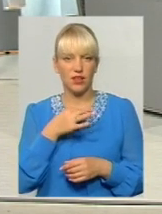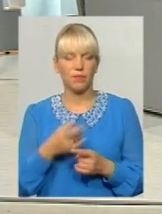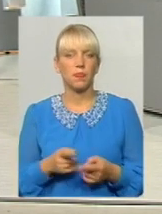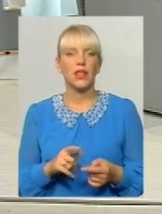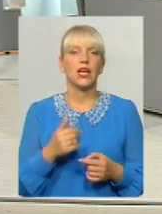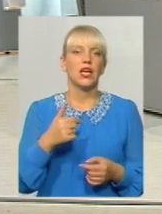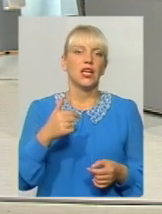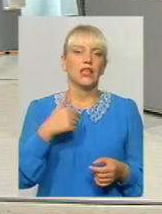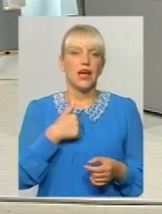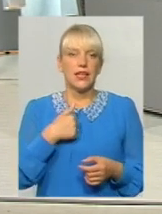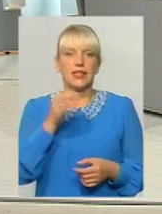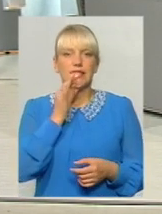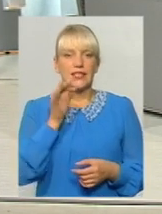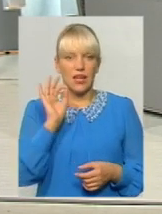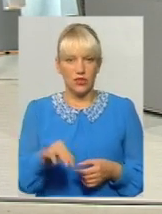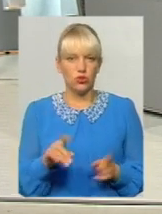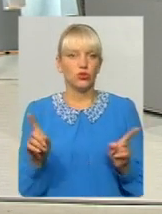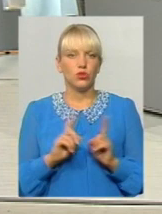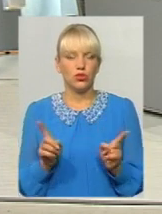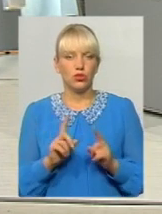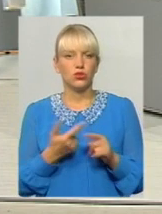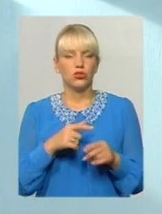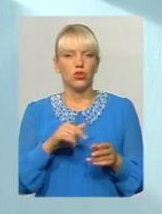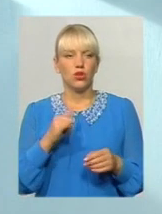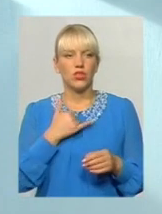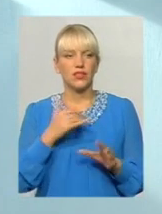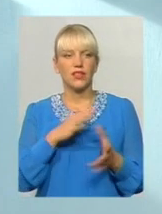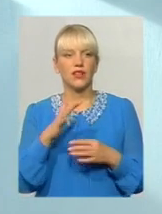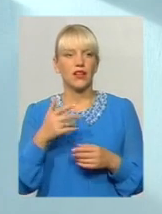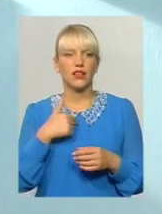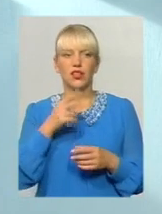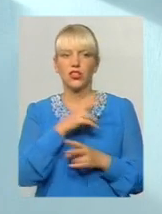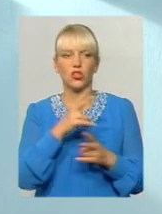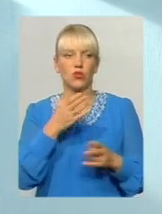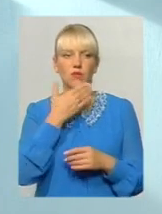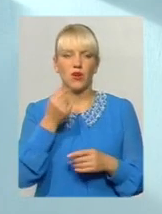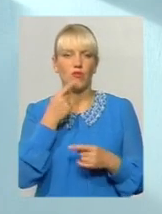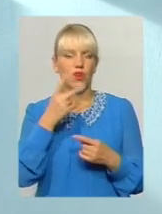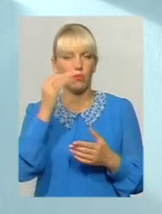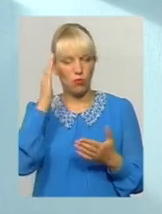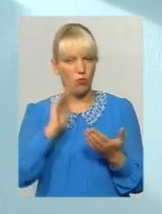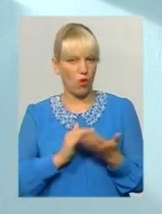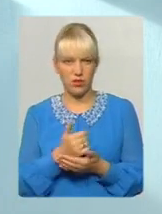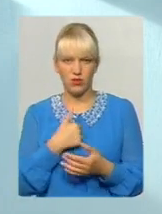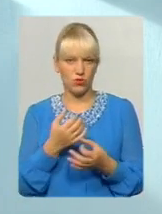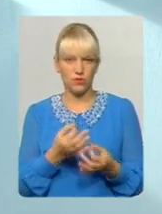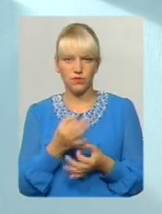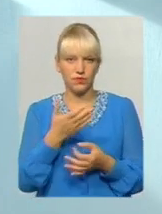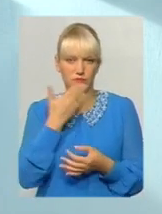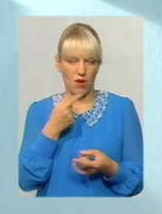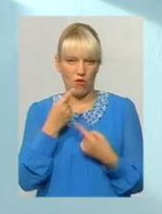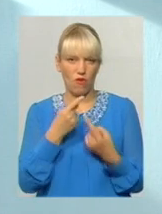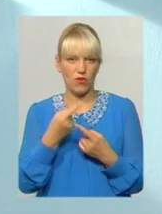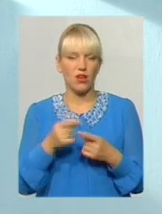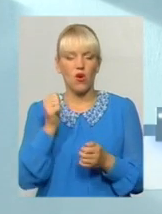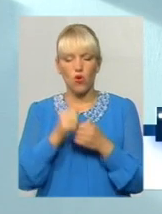дивіться, можуть, при всіх з'їздах, які в нас були, в нас жодного разу не говорилось про будь-яку політику. І задають питання нам кожного дня, про це.